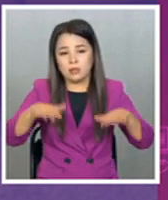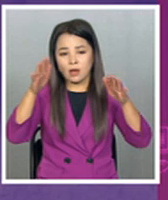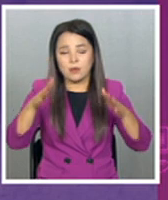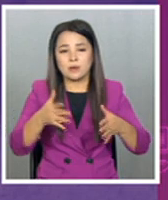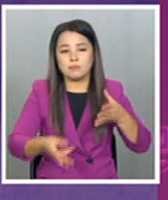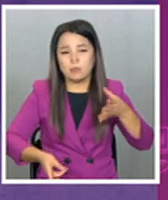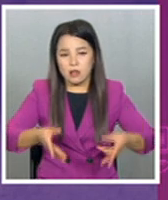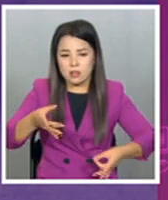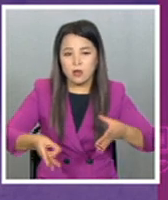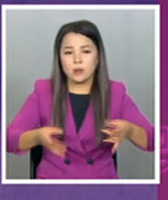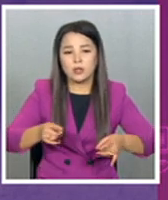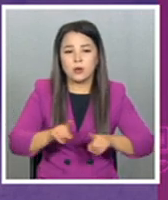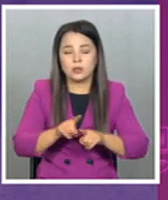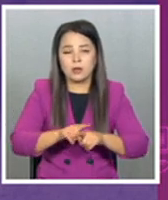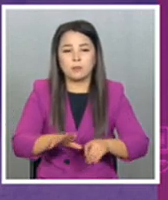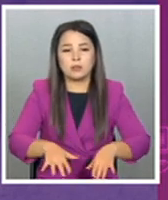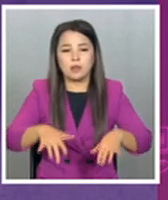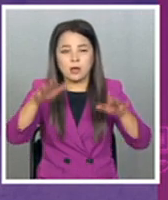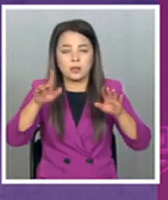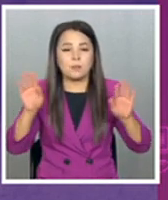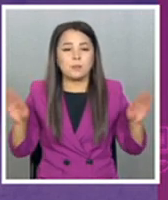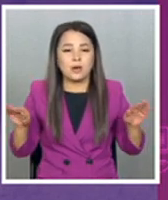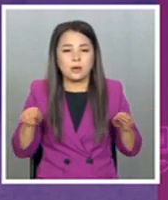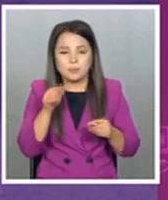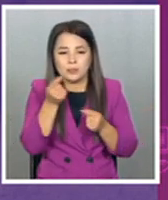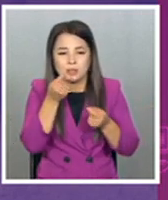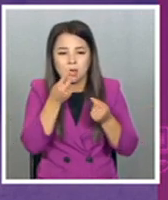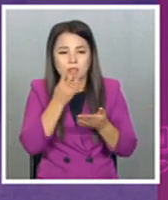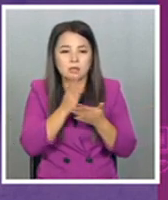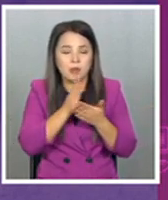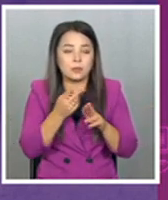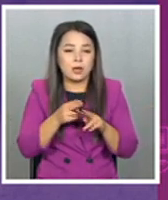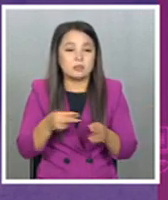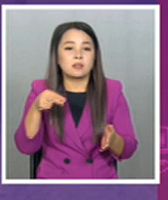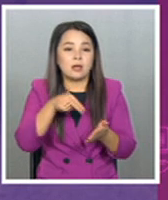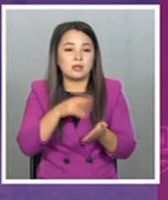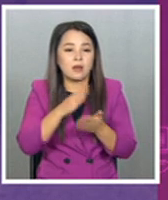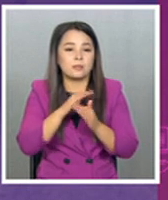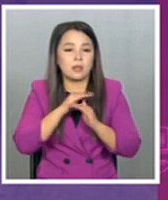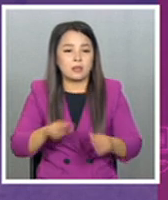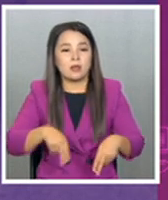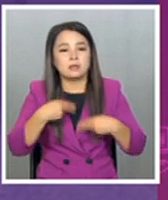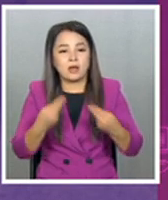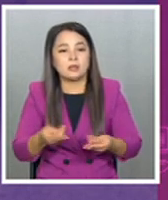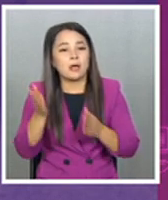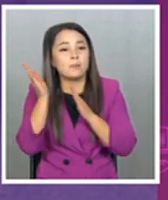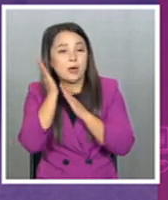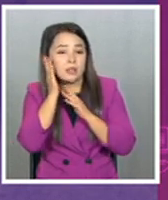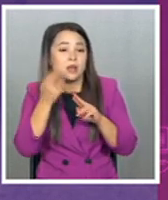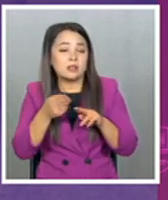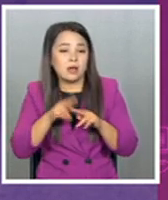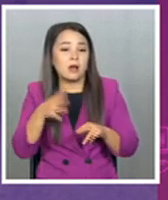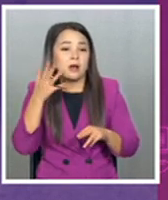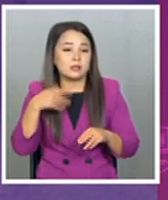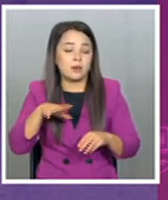болот, роем летела назойливая мошкара. Поставили караульного, и все легли спать. Когда